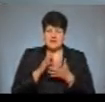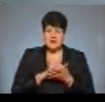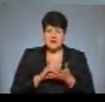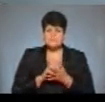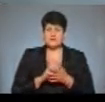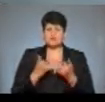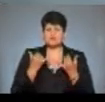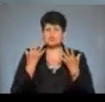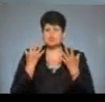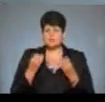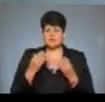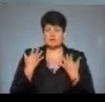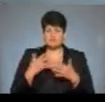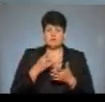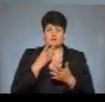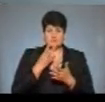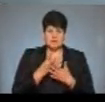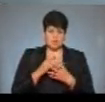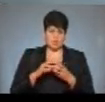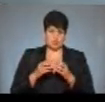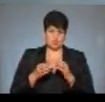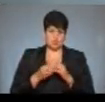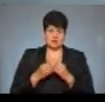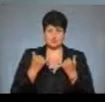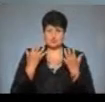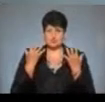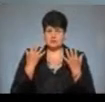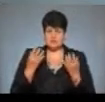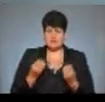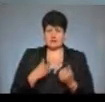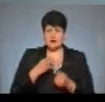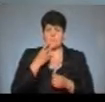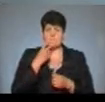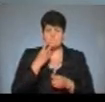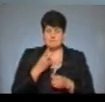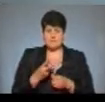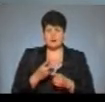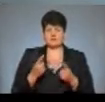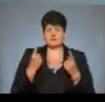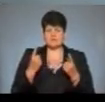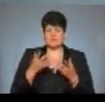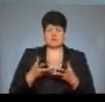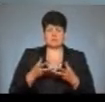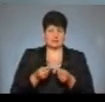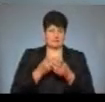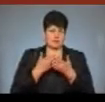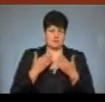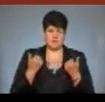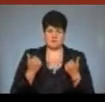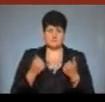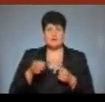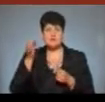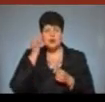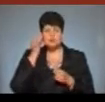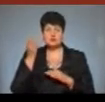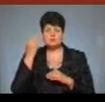думаю, що на сьогоднішній день вже виткою результат. По сьогоднішній день, ну, я бачу, поки що таких суттєвих вплив немає.